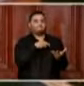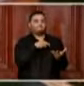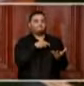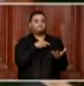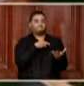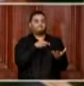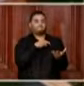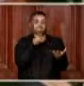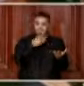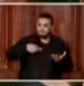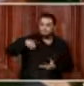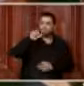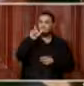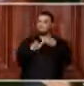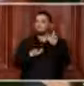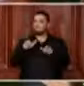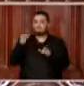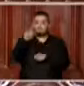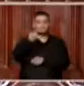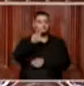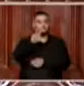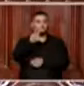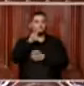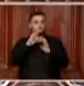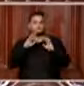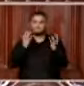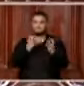أيها السيدات، أيها السادة،